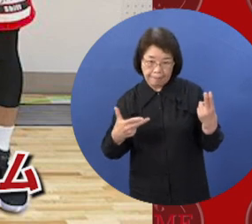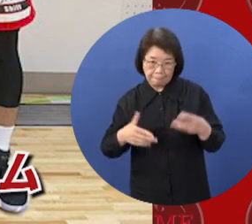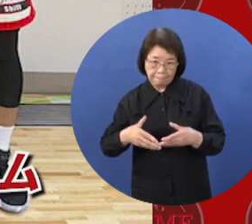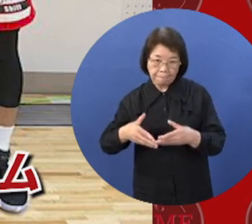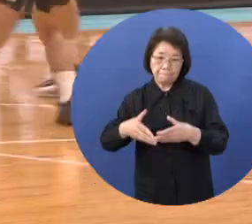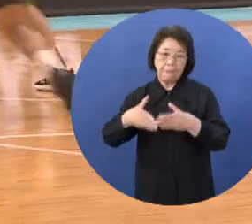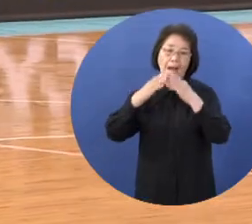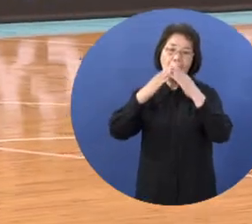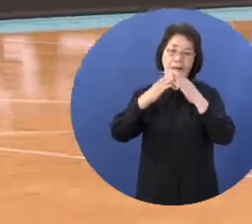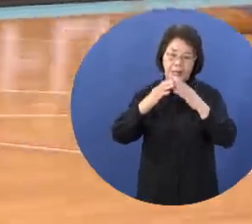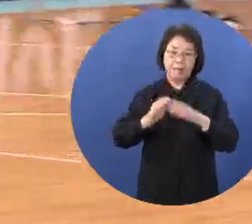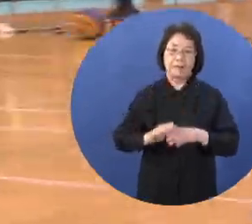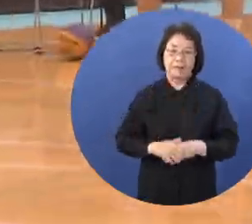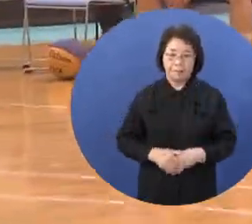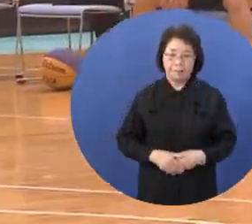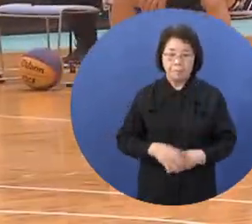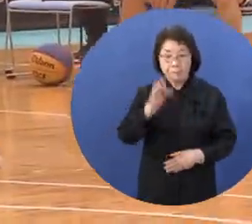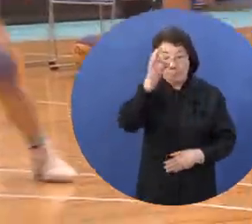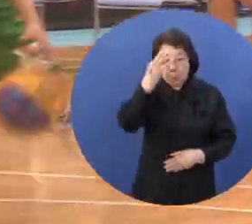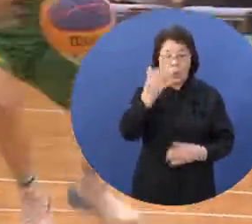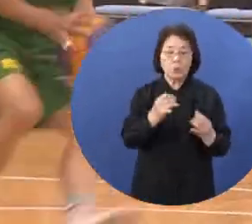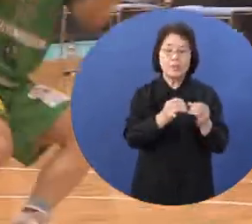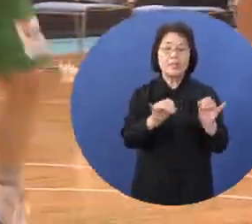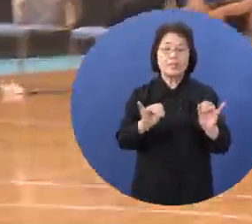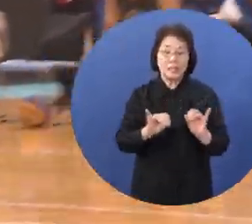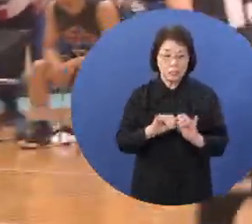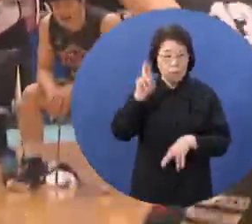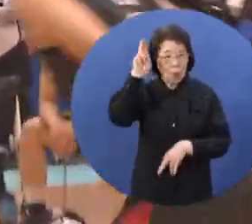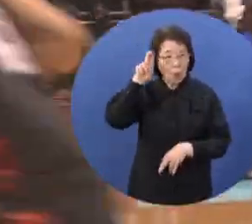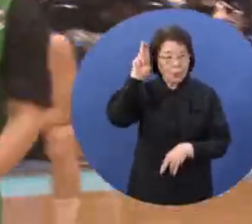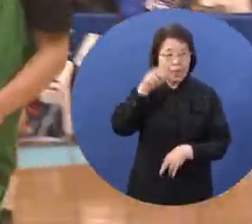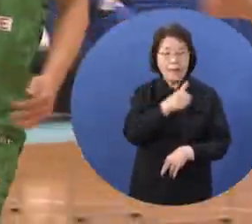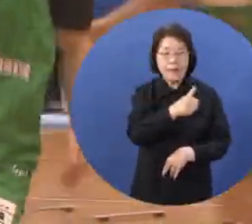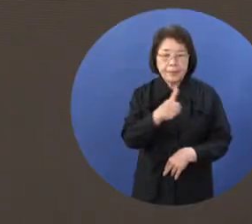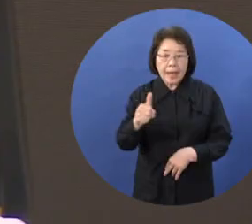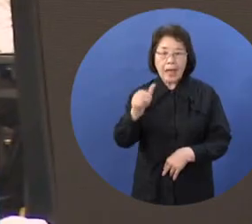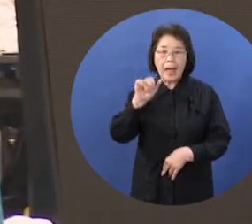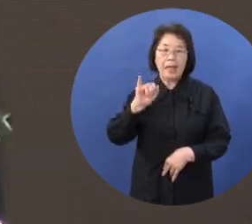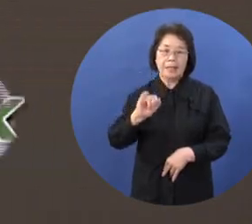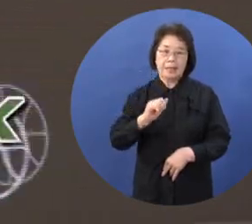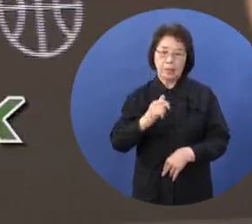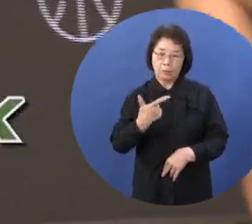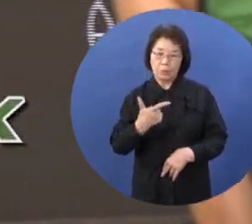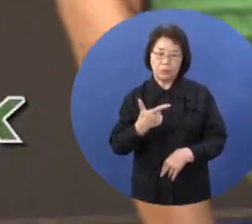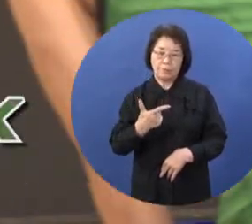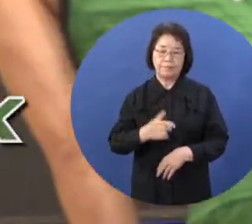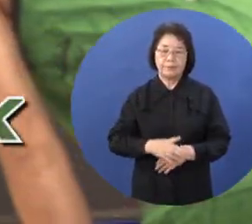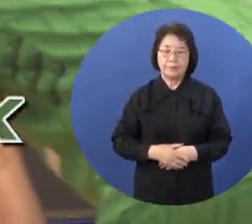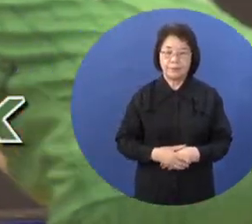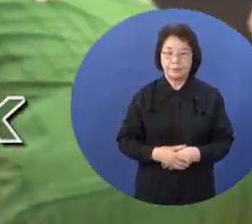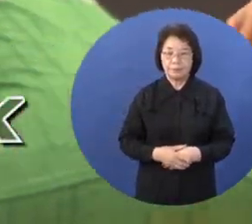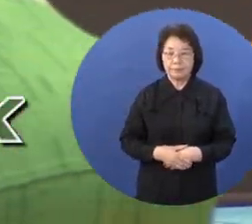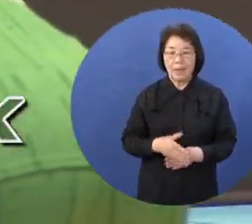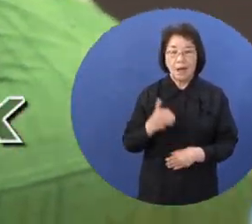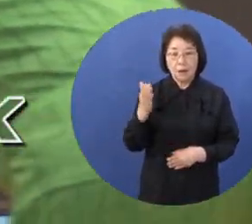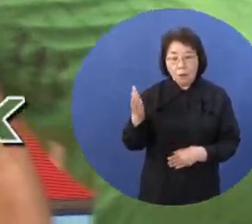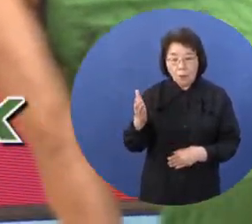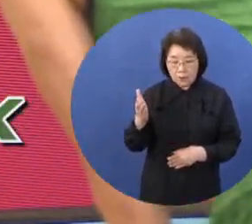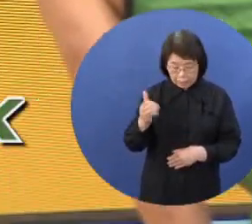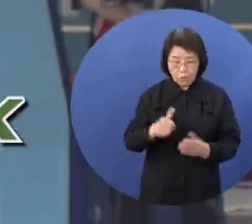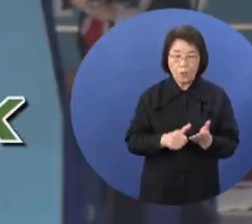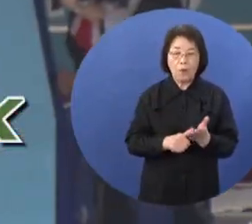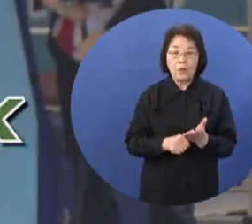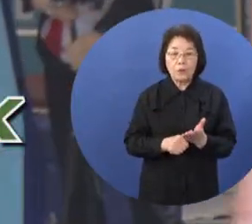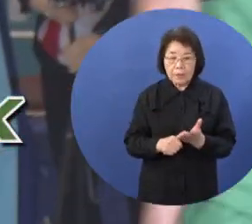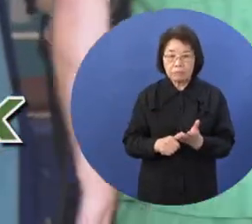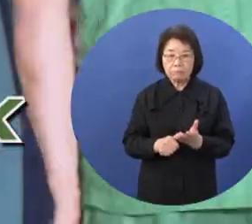が拠点を置いています。そんな大阪ダイムに所属するプレイヤー西畝優さん、しかし西畝さん、